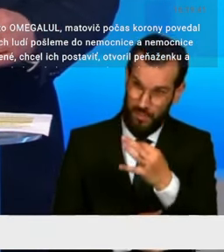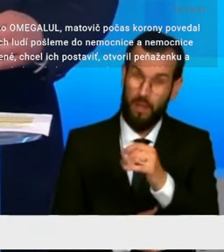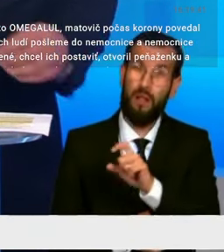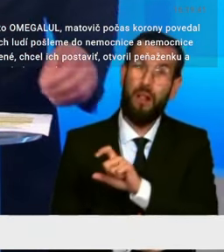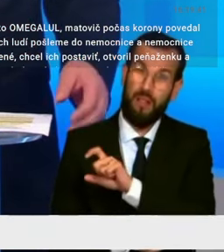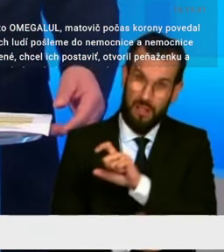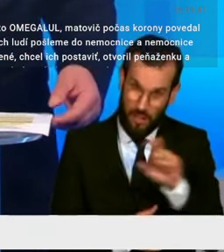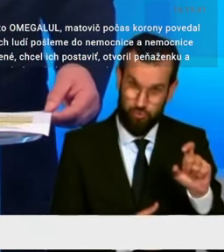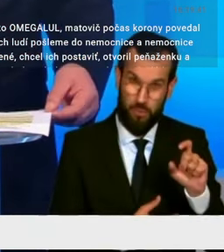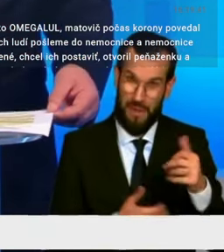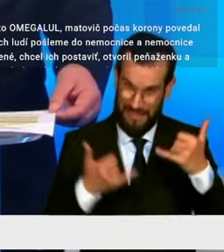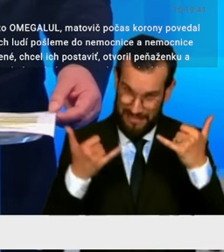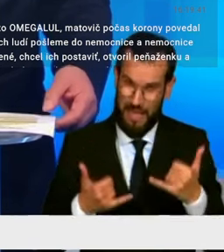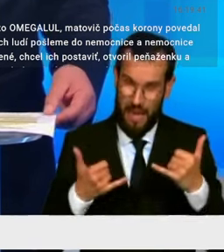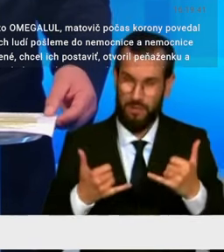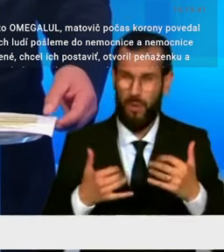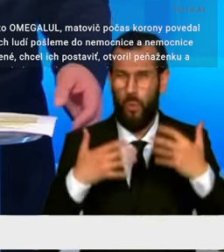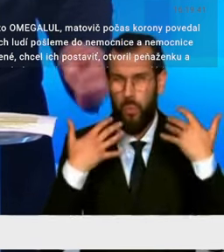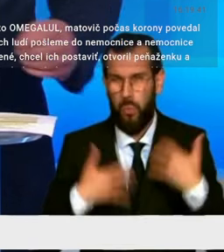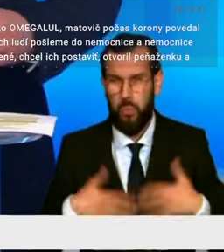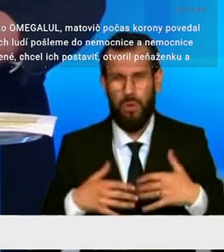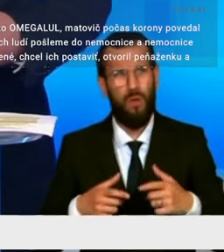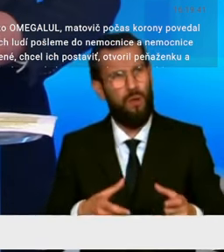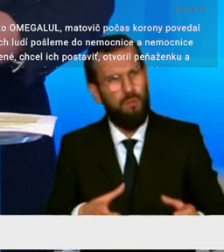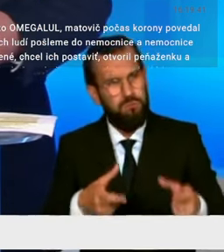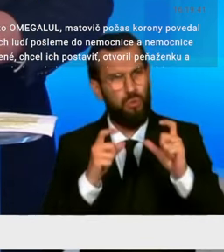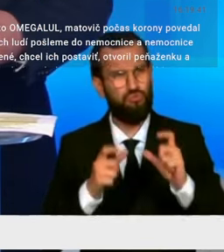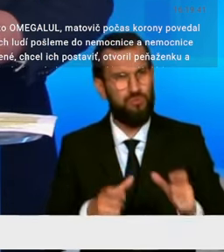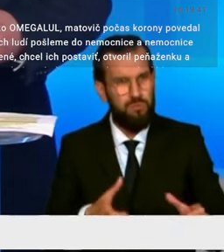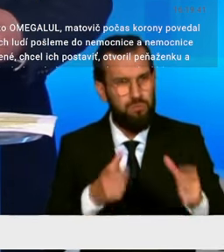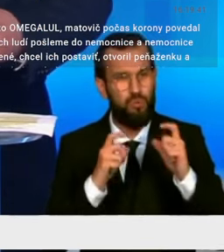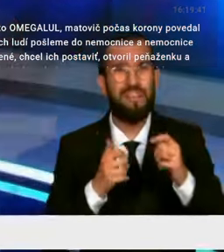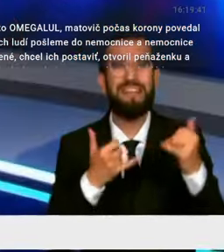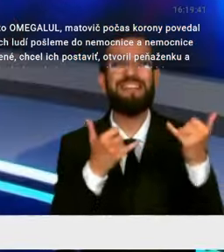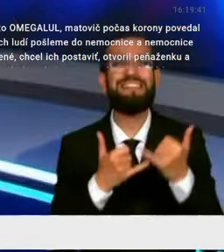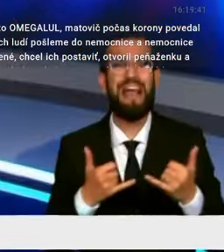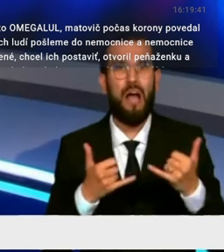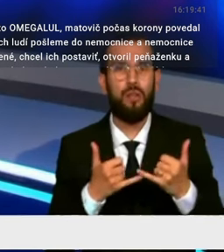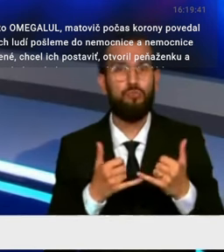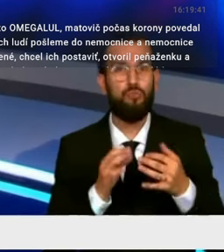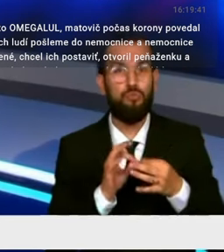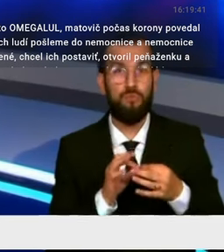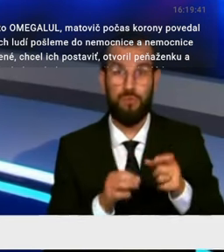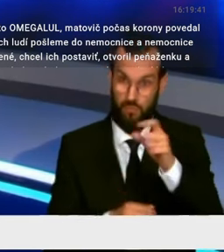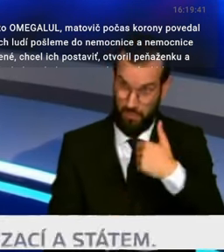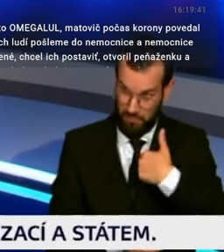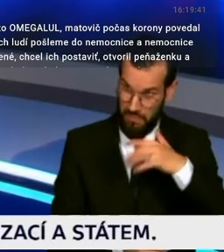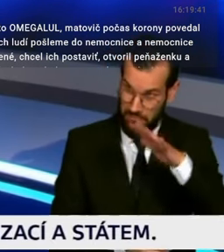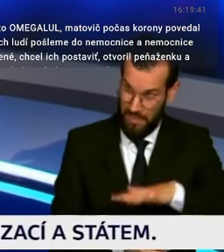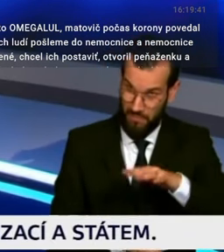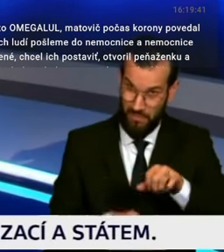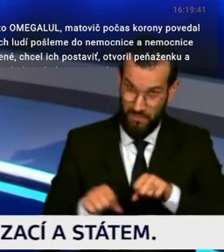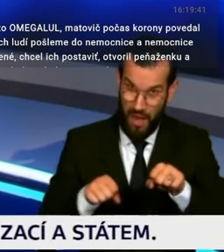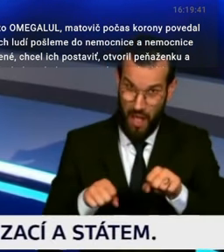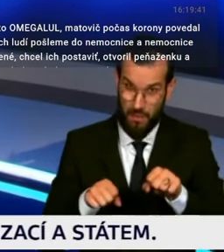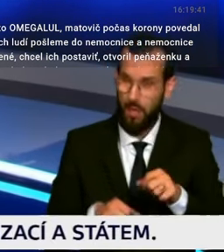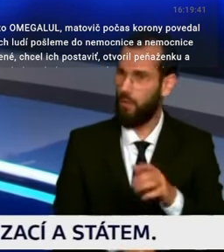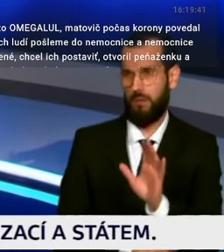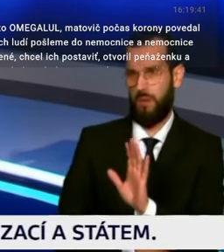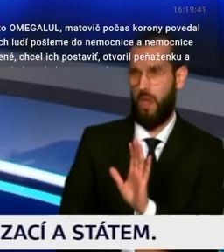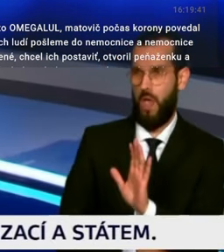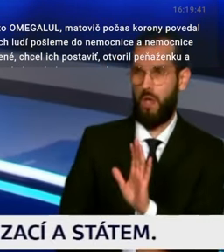dnes v histórii Máme to najdrahšie požičiavanie si na zahraničný trhov je výsledkom našich päť mesiacov vlády to je výsledok